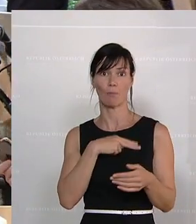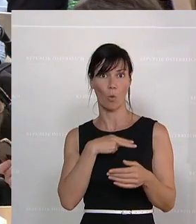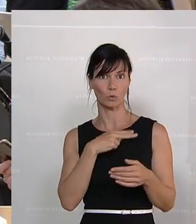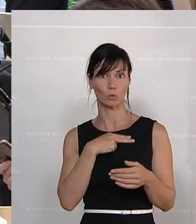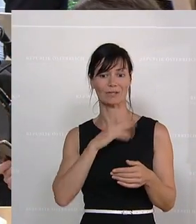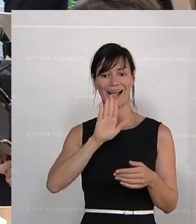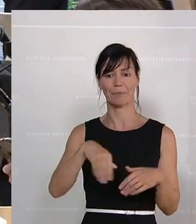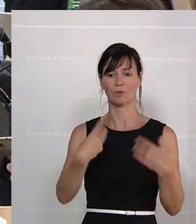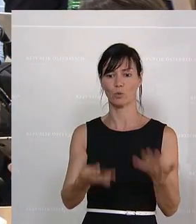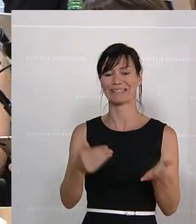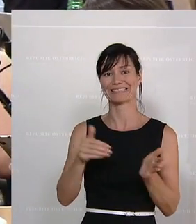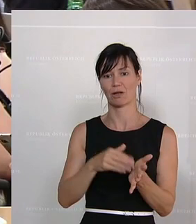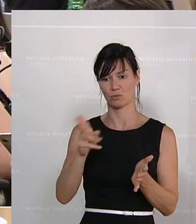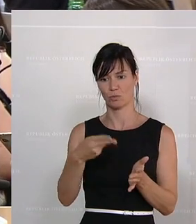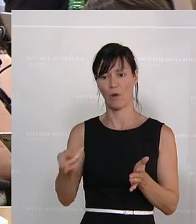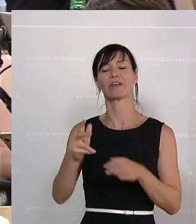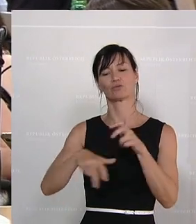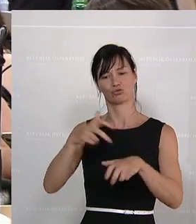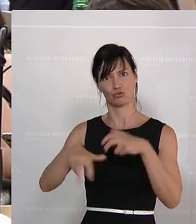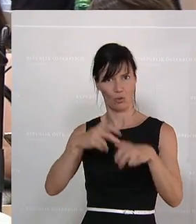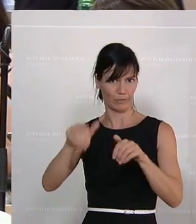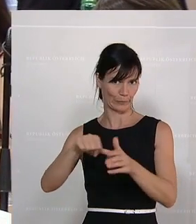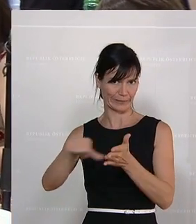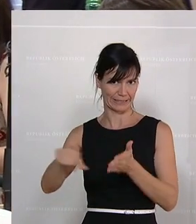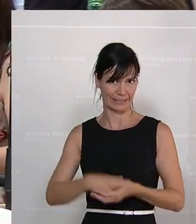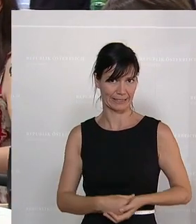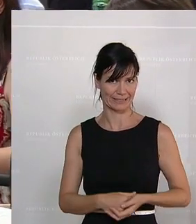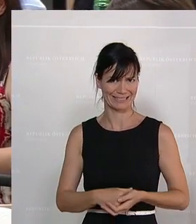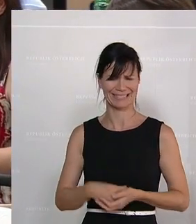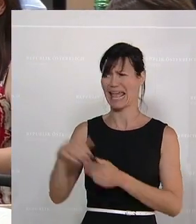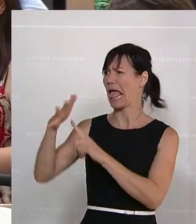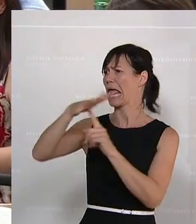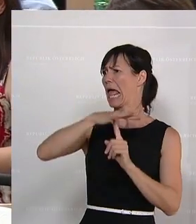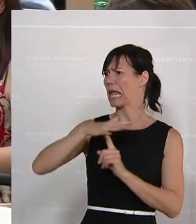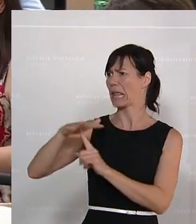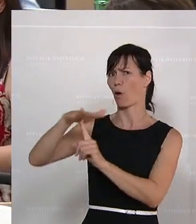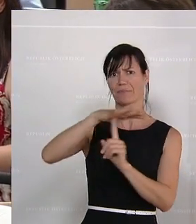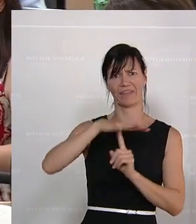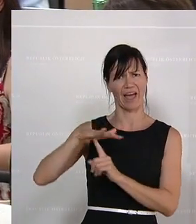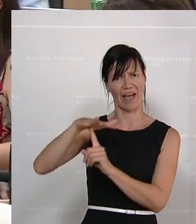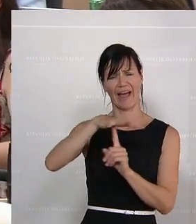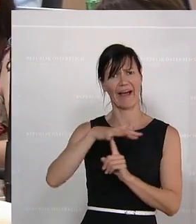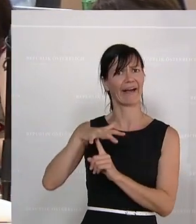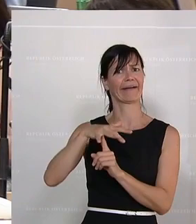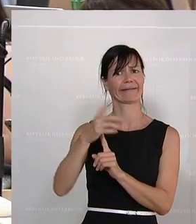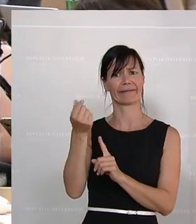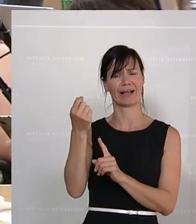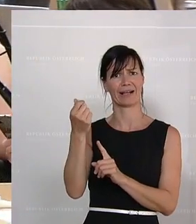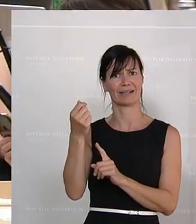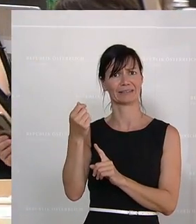ab 90.000 euro besteuert wird gewährleistet übrigens helikopter geld wurde gefordert vom präsidenten wolfgang